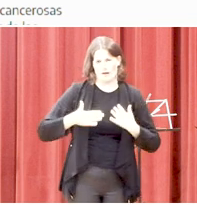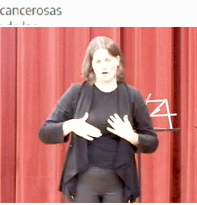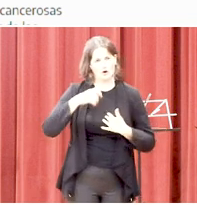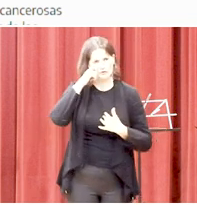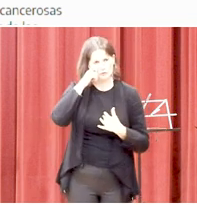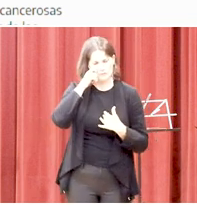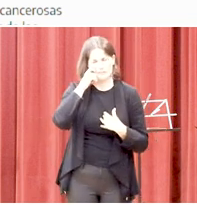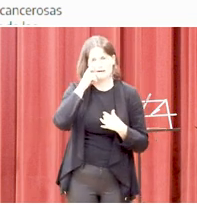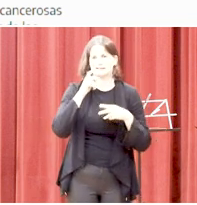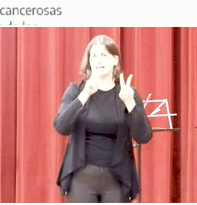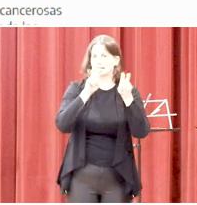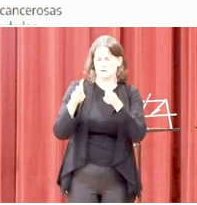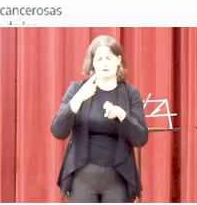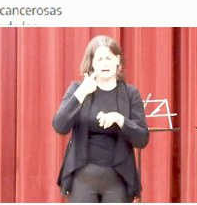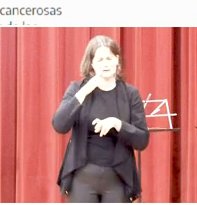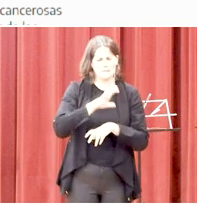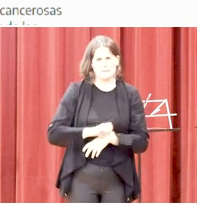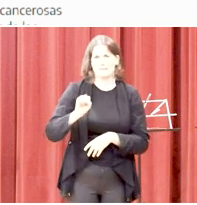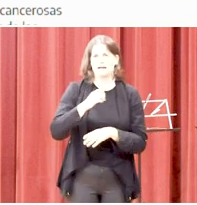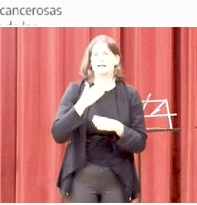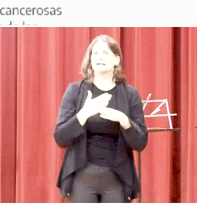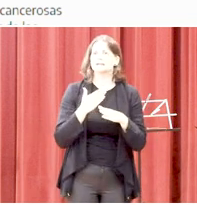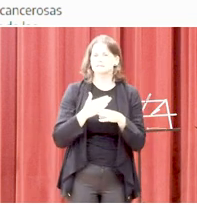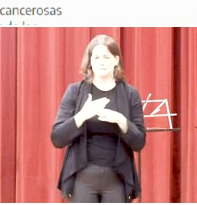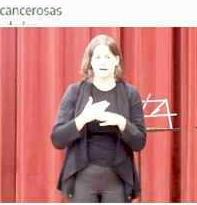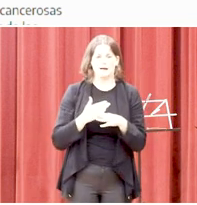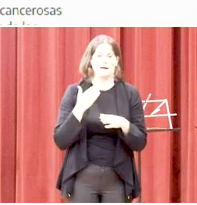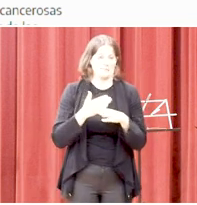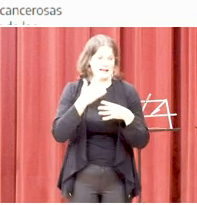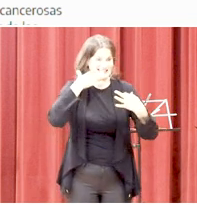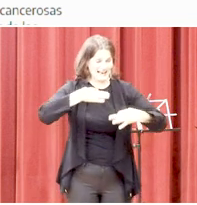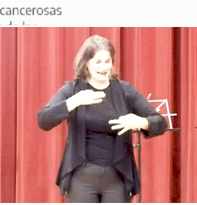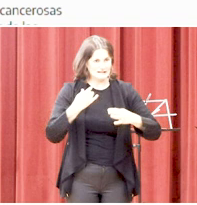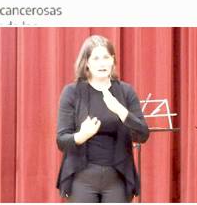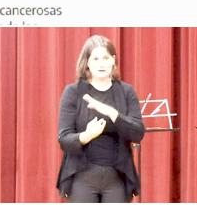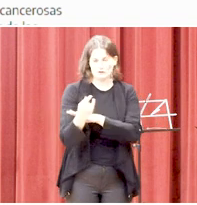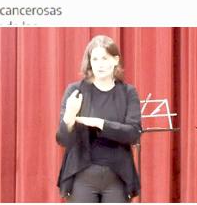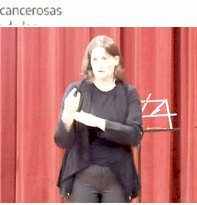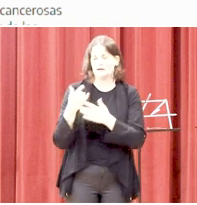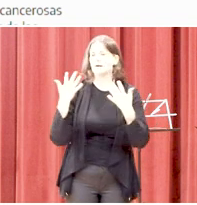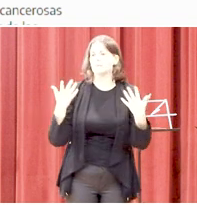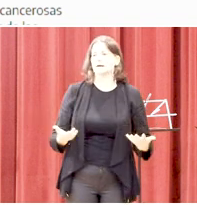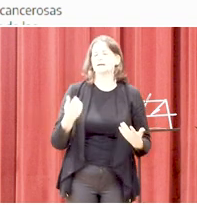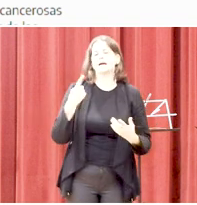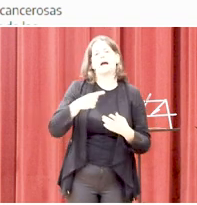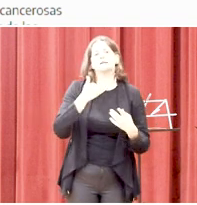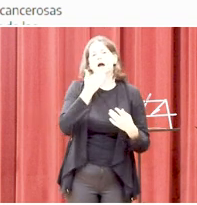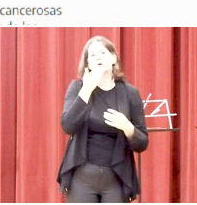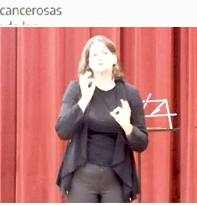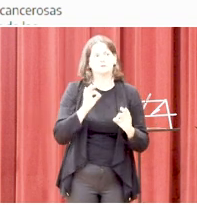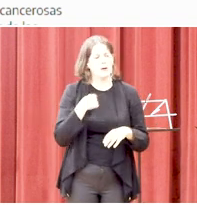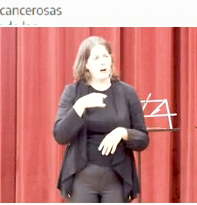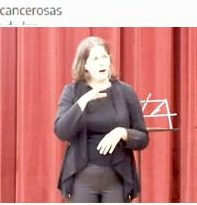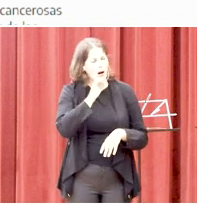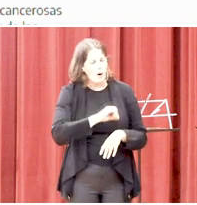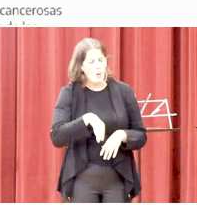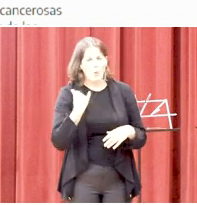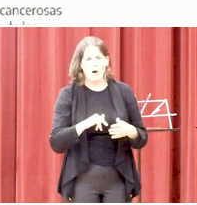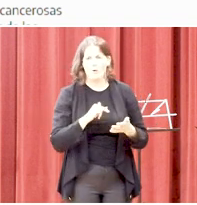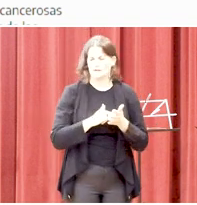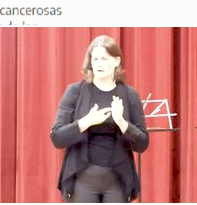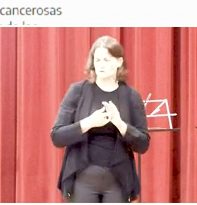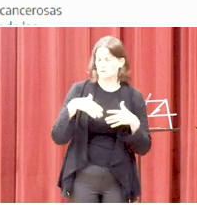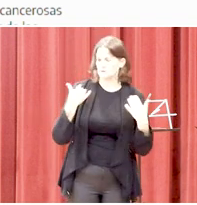d'aquestes, diem, jolín, que bien la tecnologia, menys mal. I d'aquí 5 anys ja veuràs això, fantàstic. Però després hi ha altres tipus de